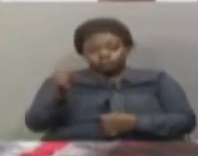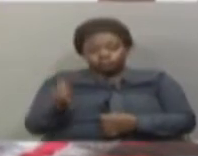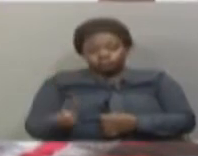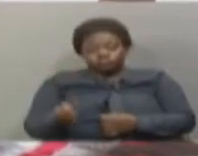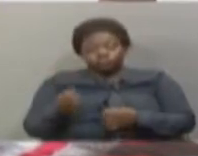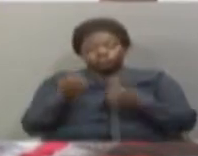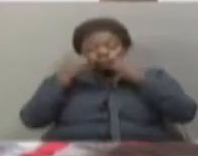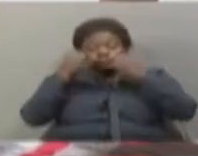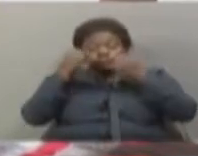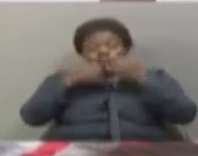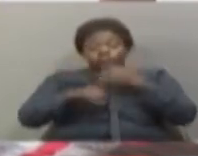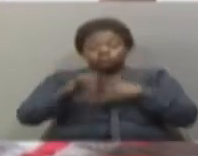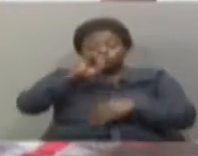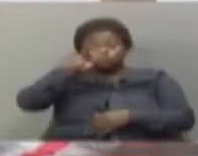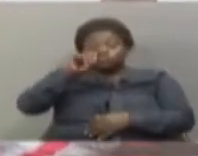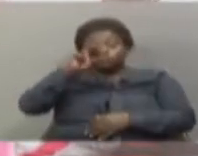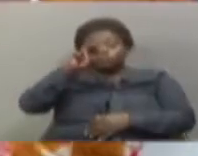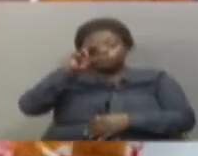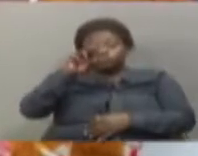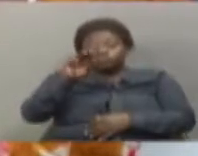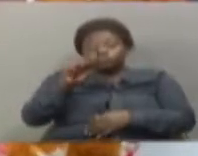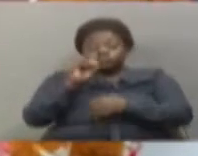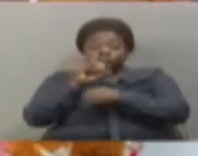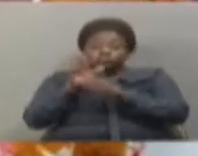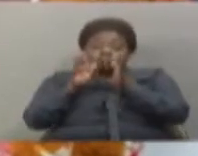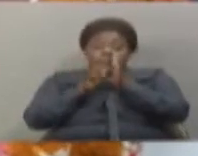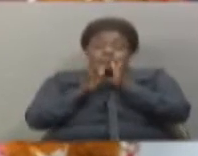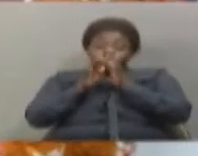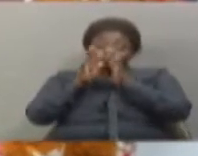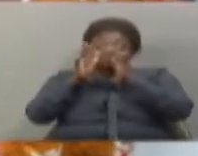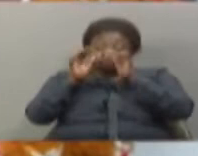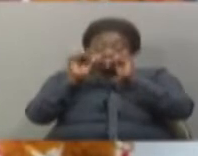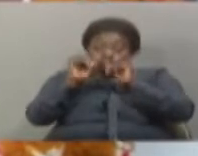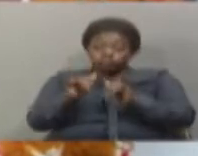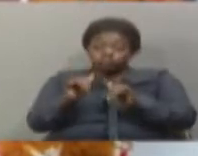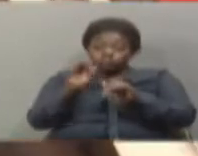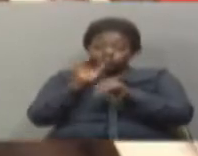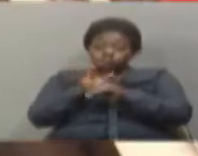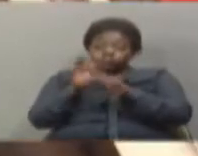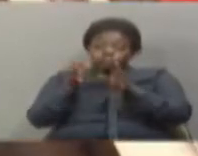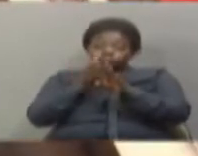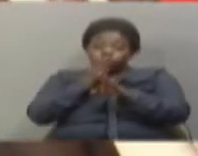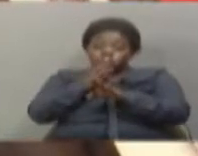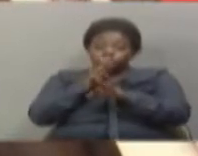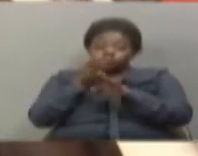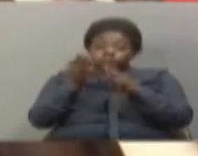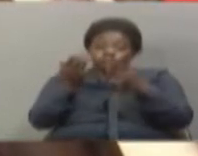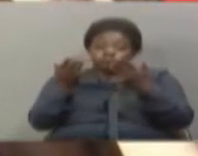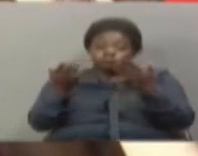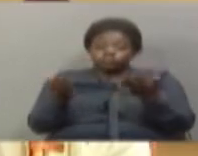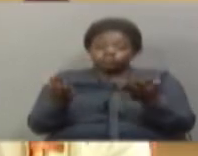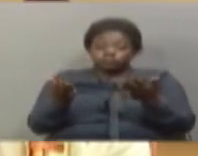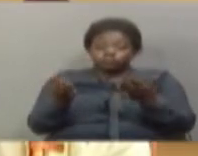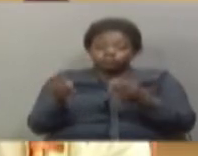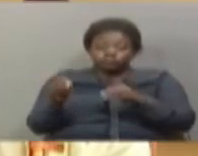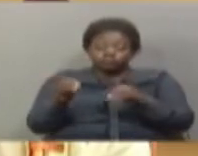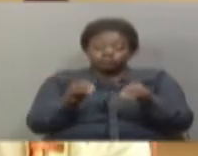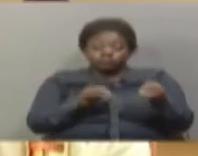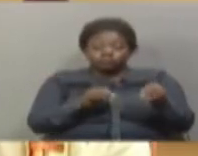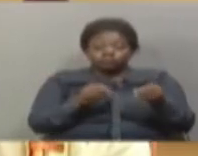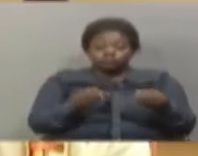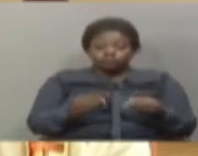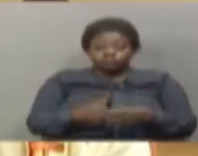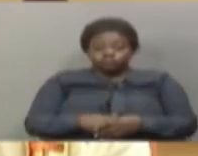bubaka bw'omusumba Jumba akalaatidde abakristu kunywerera ku kereziya n'okulungamya kwayo balimu okuwuguka. Bwate